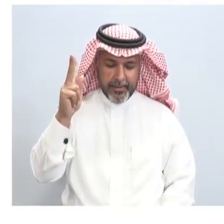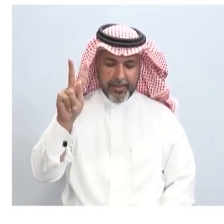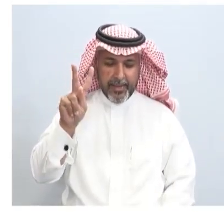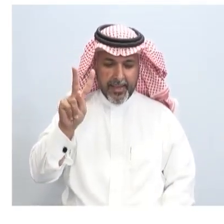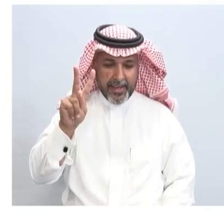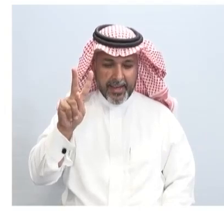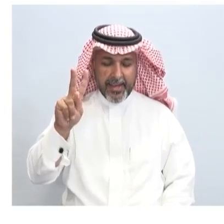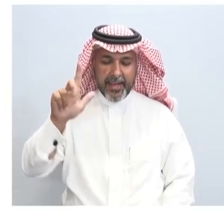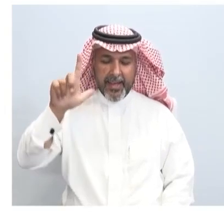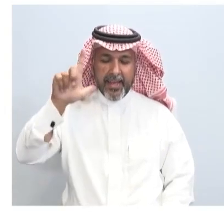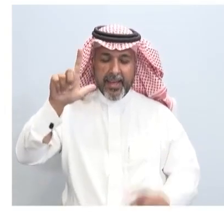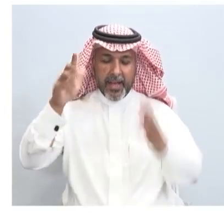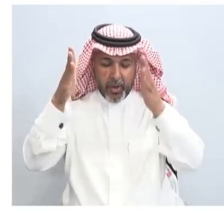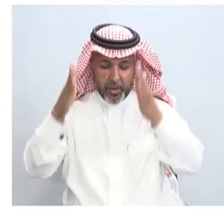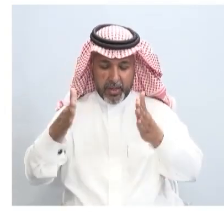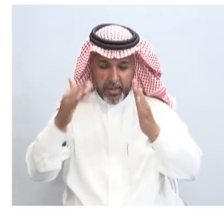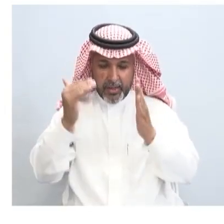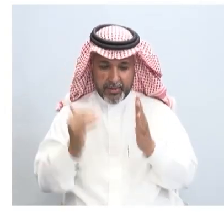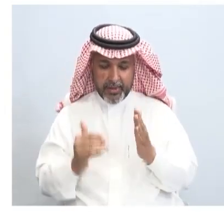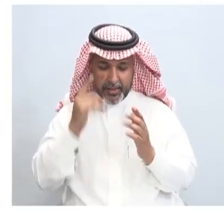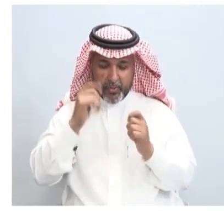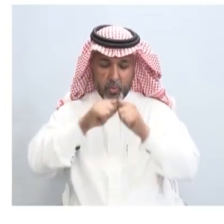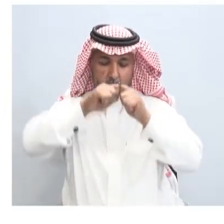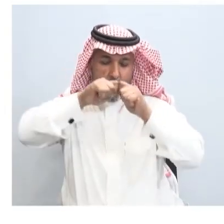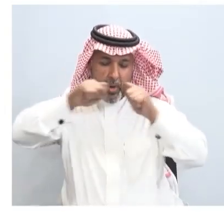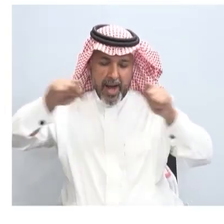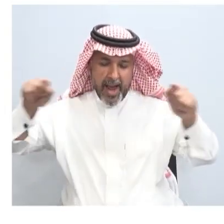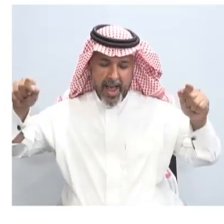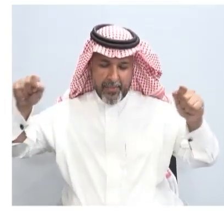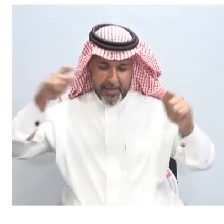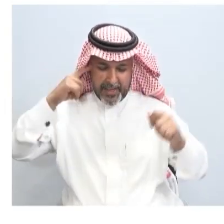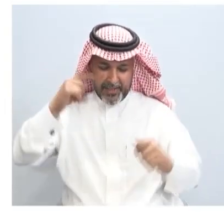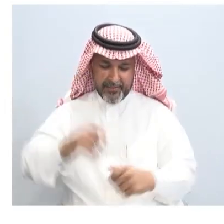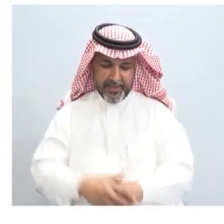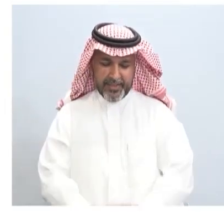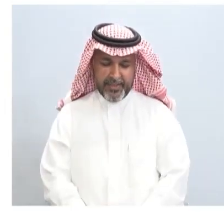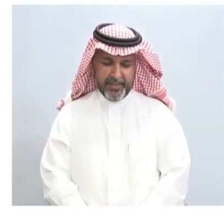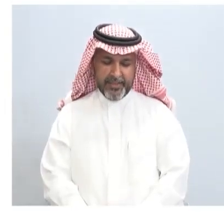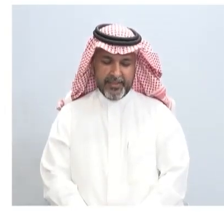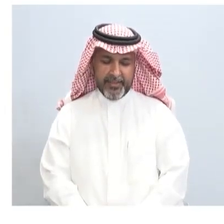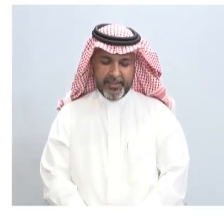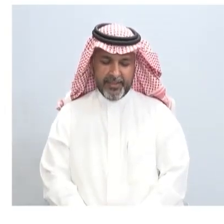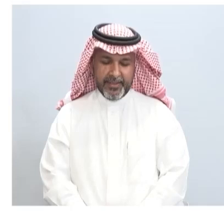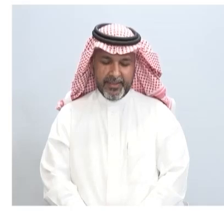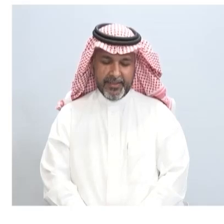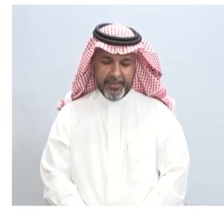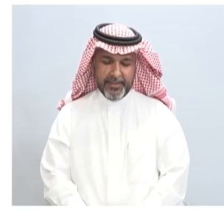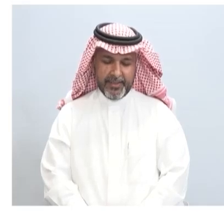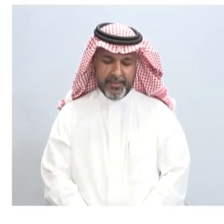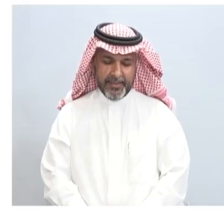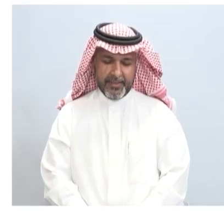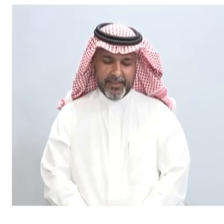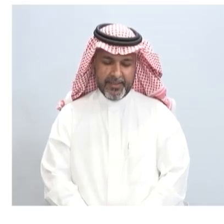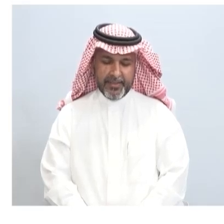الجي ام كامله بهذا الشكل ف الكي ال عباره عن س والجي ام